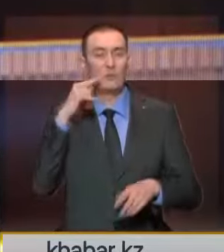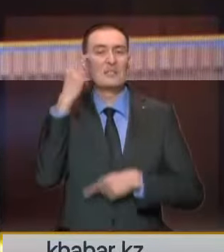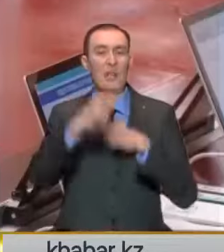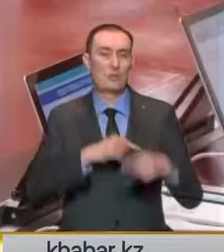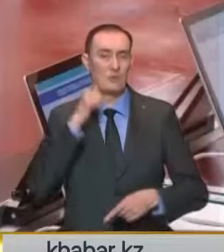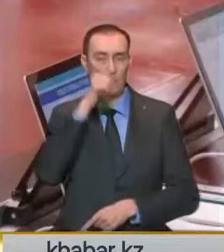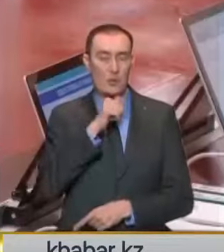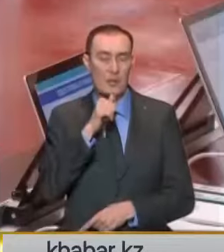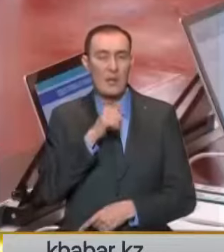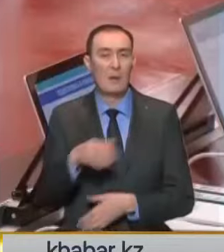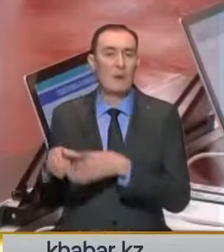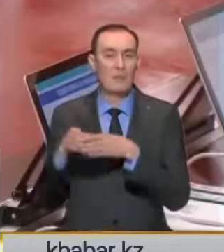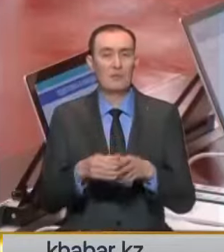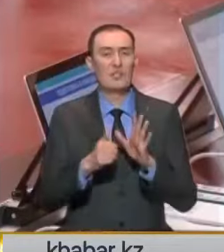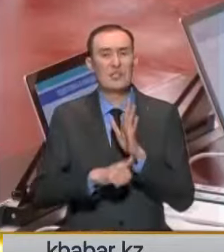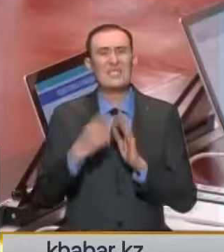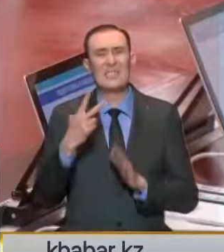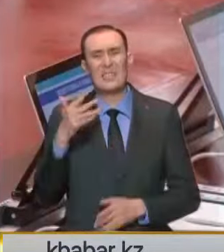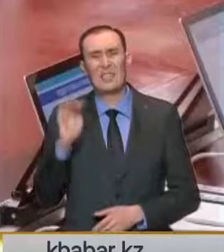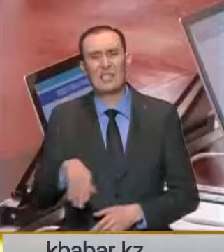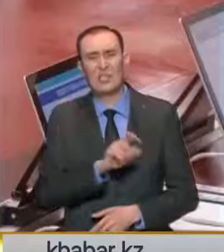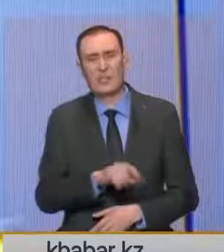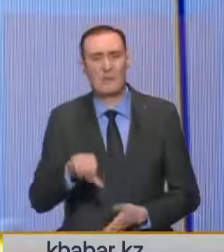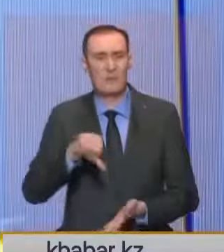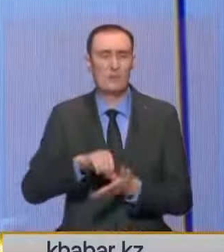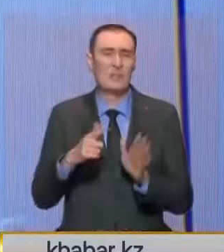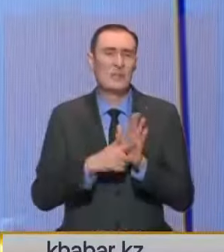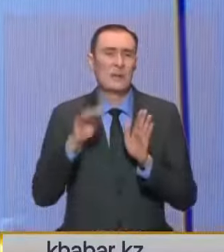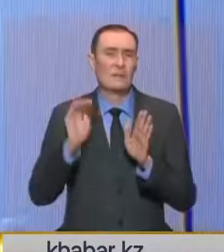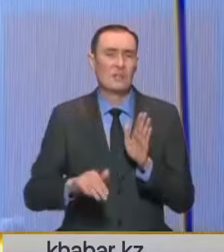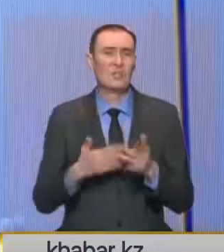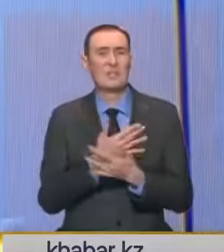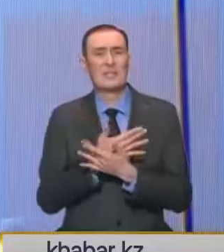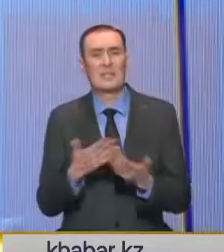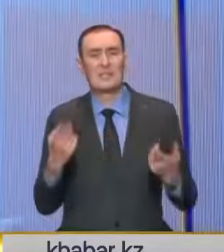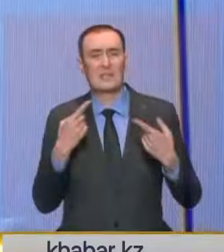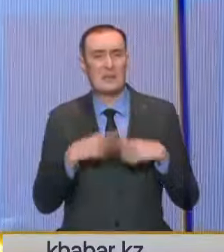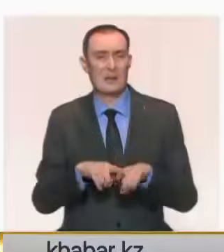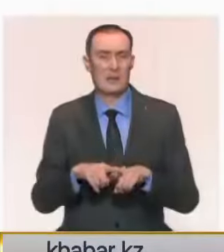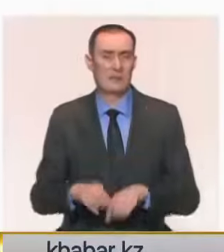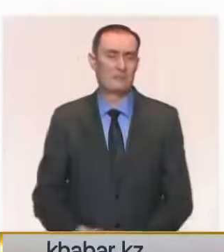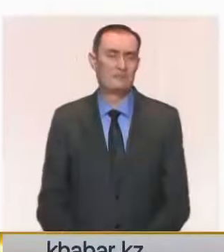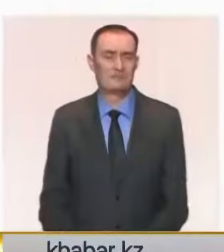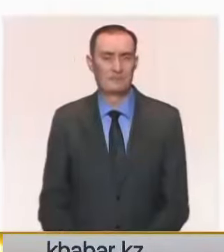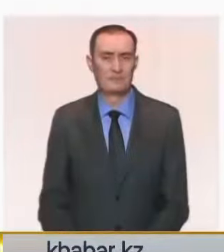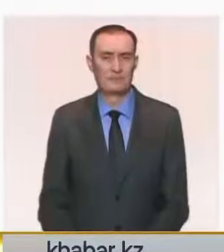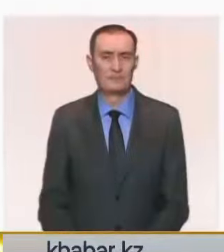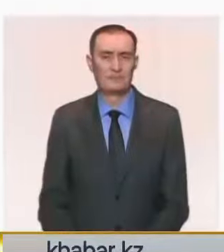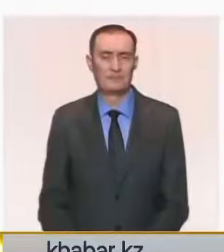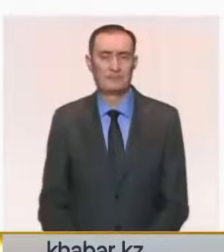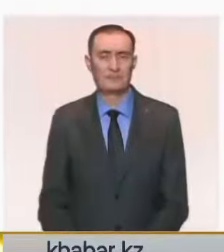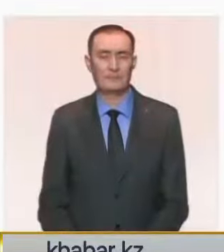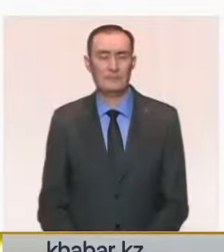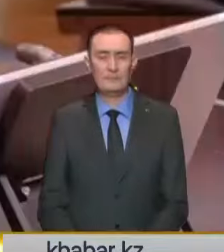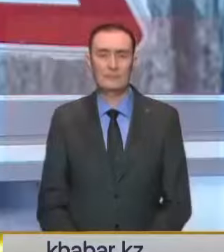года. Мобилизовано свыше 63 тысяч человек, привлечено 7 тысяч единиц техники.